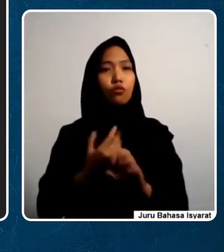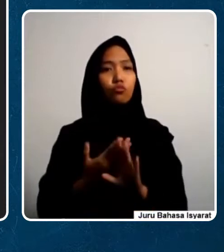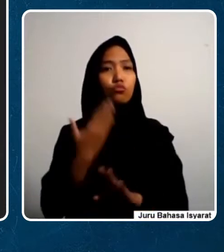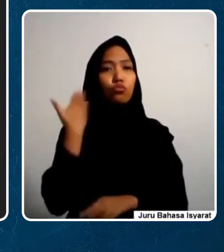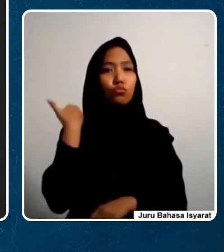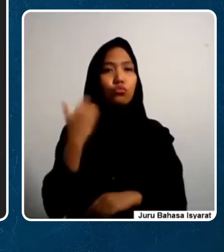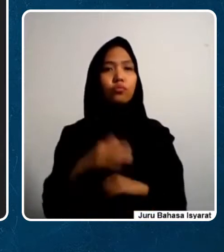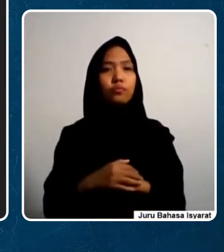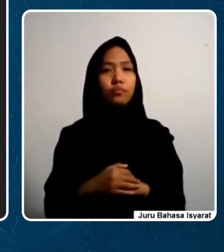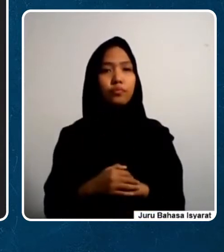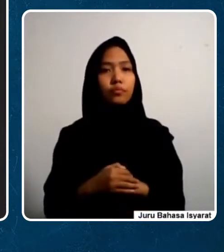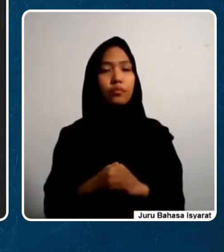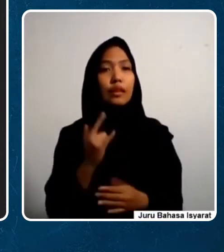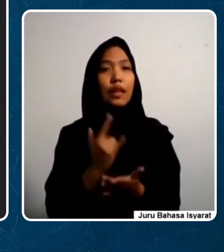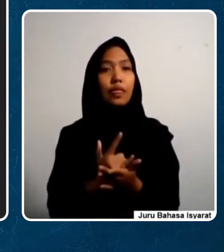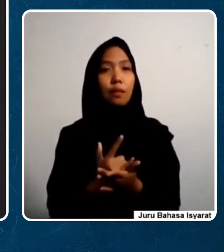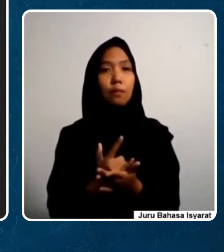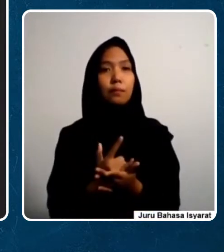sih Mas?